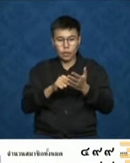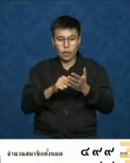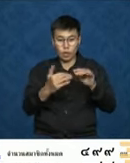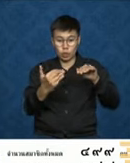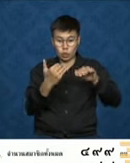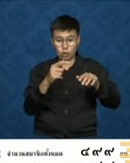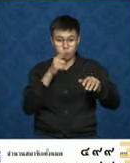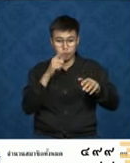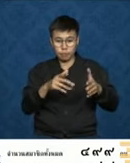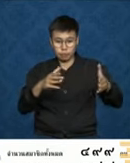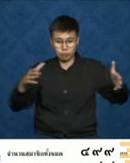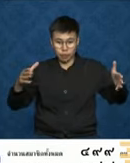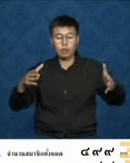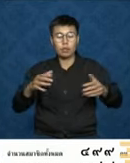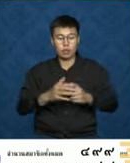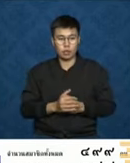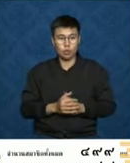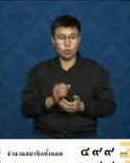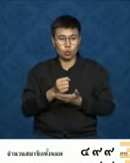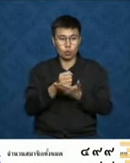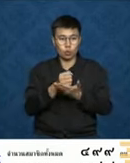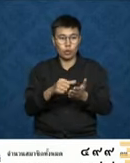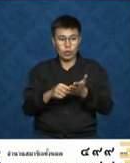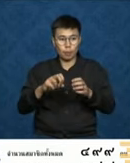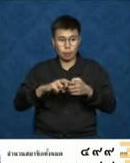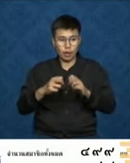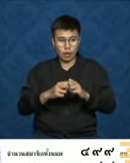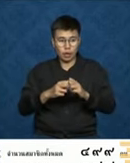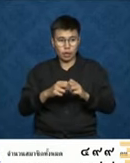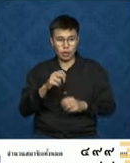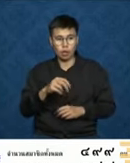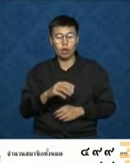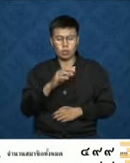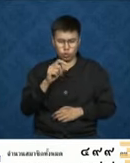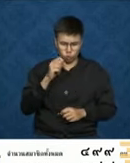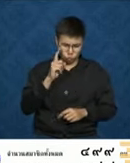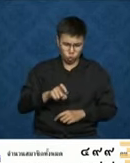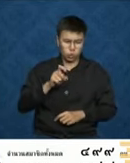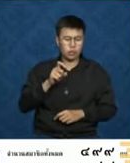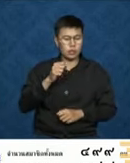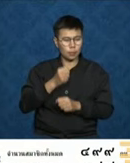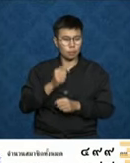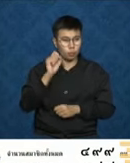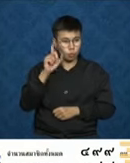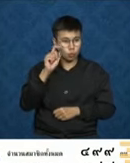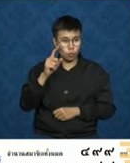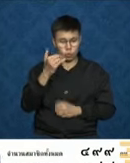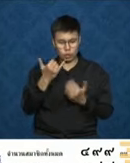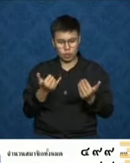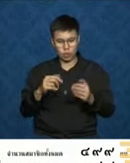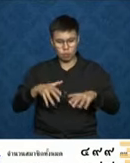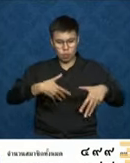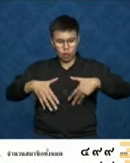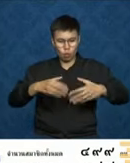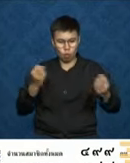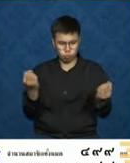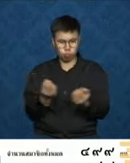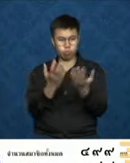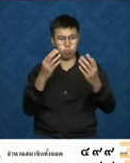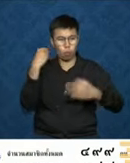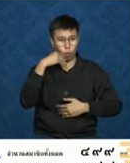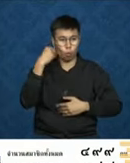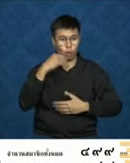เพื่อแก้ไขปัญหารวมถึงแก้การแก้ไขปัญหาเฉพาะจุดนะครับที่ควรจะเร่งดำเนินการนะครับเพราะว่าพ่อแม่พี่น้องได้รับผลกระทบกันเป็นจำนวนมากนะ